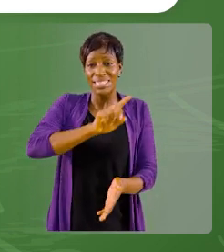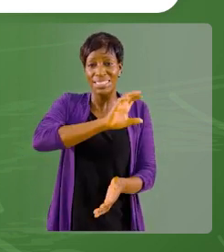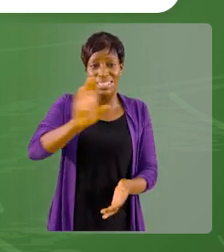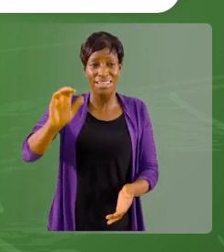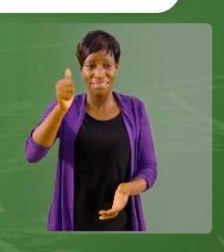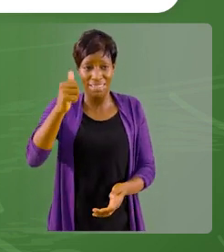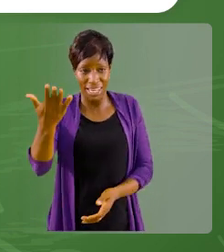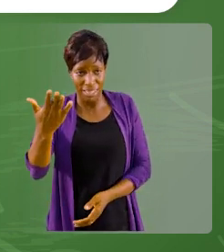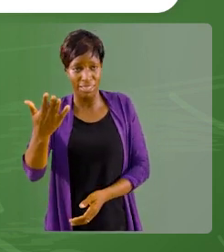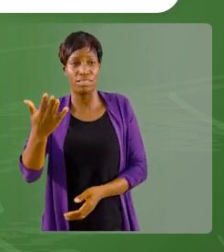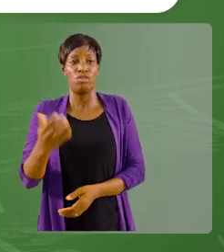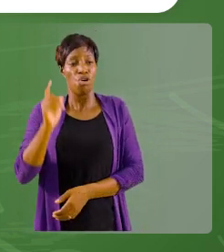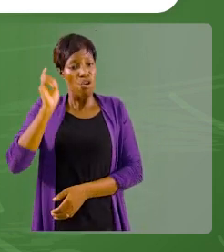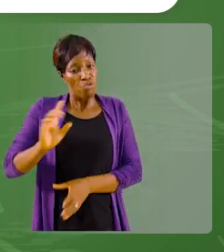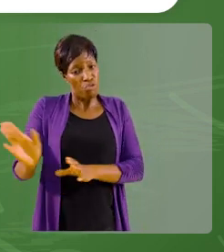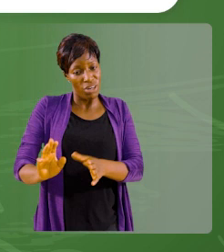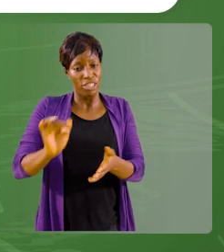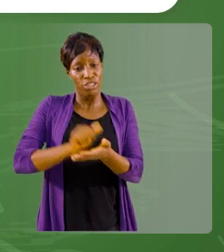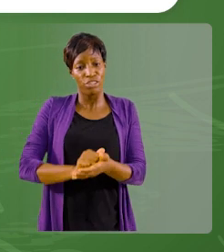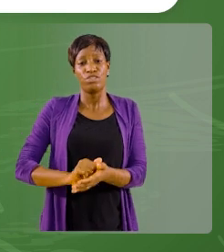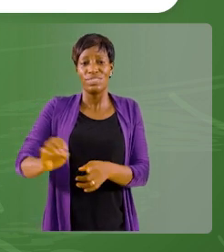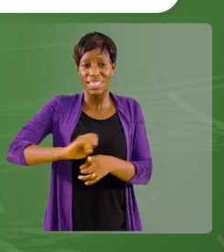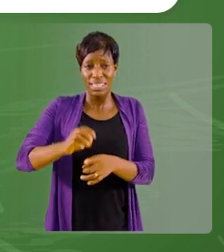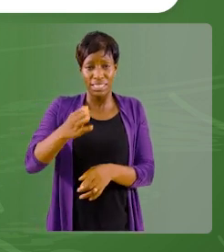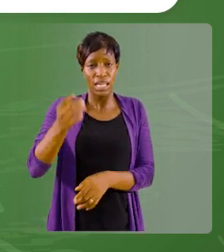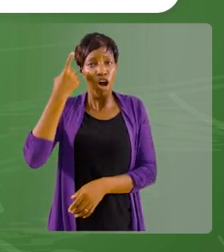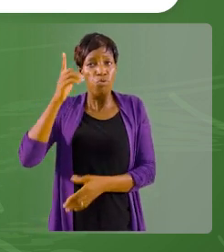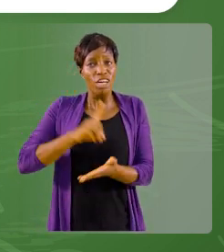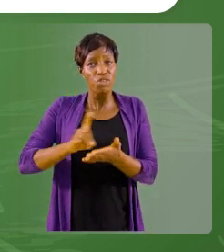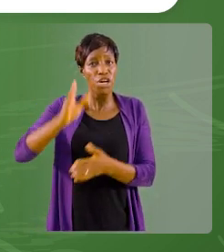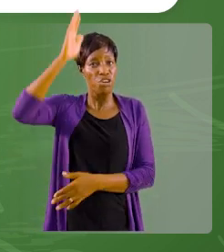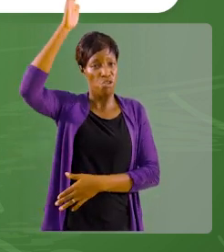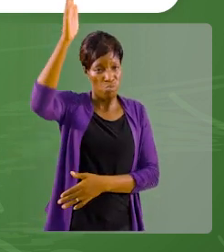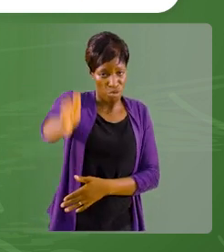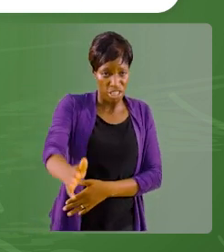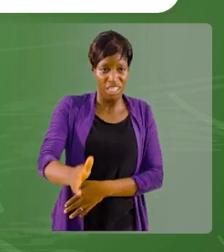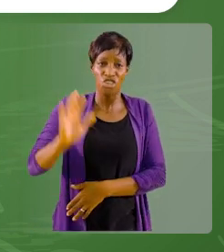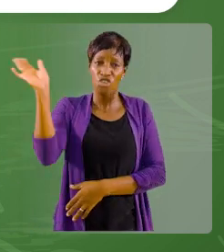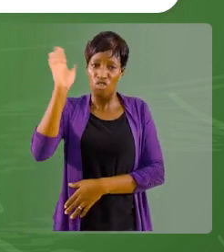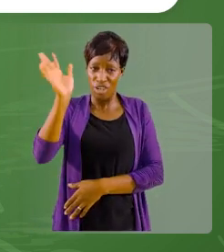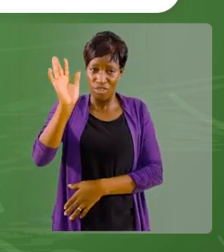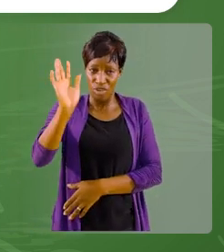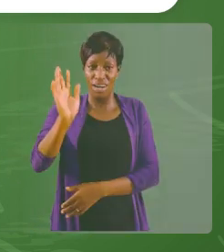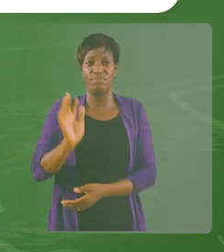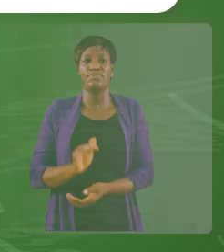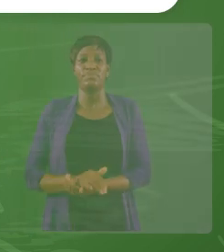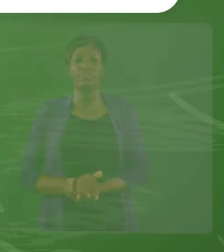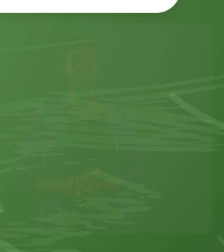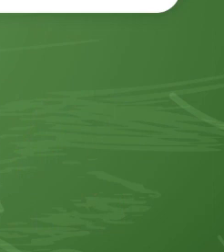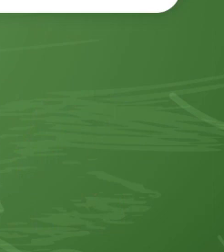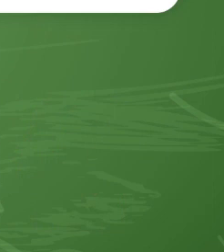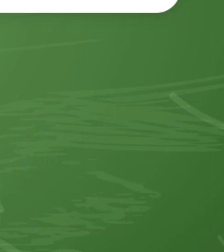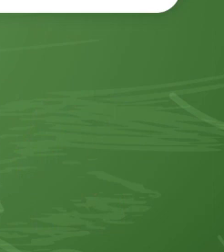vous allez faire l'exercice numéro 2 pour la prochaine séance.